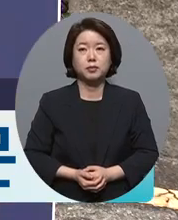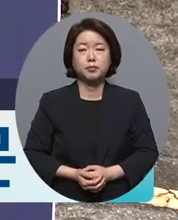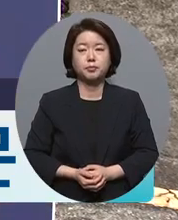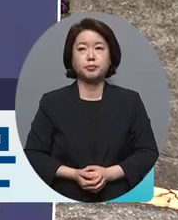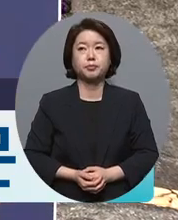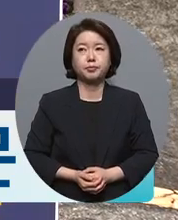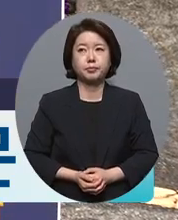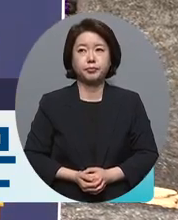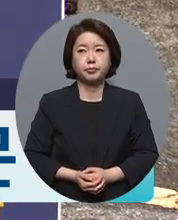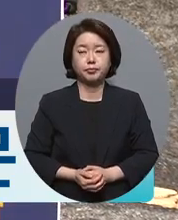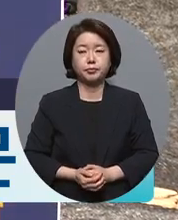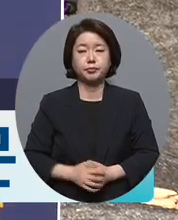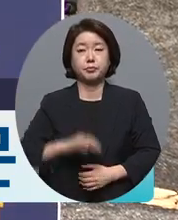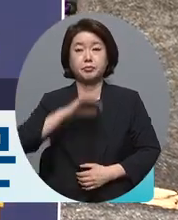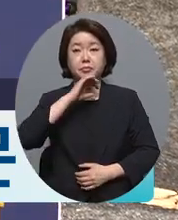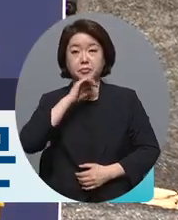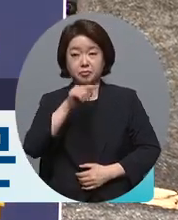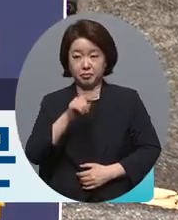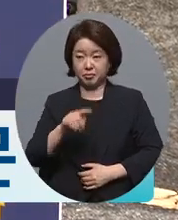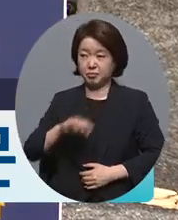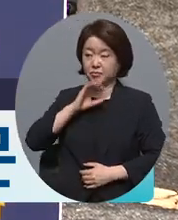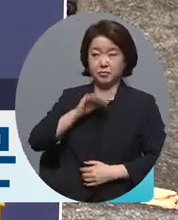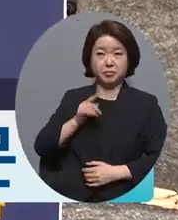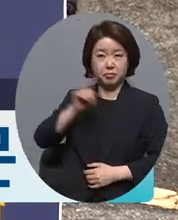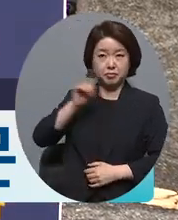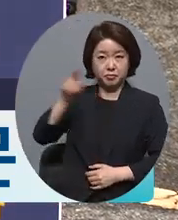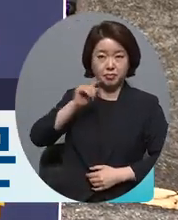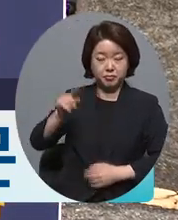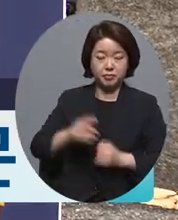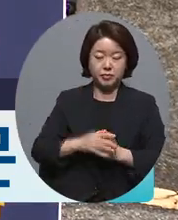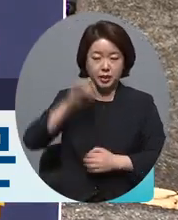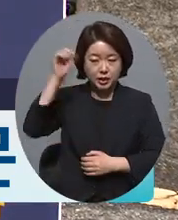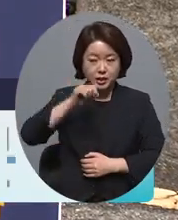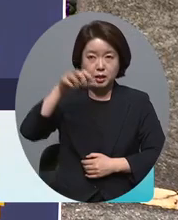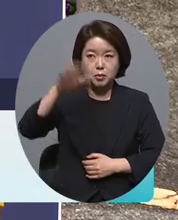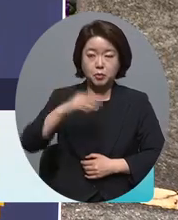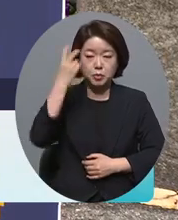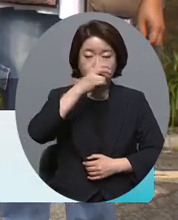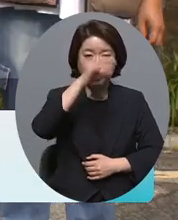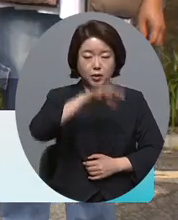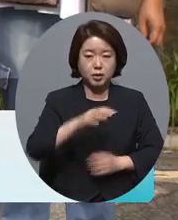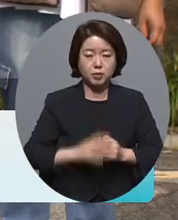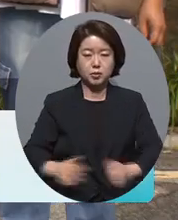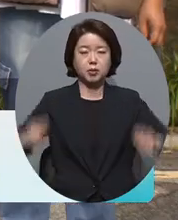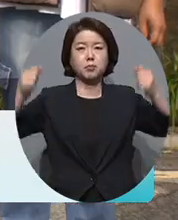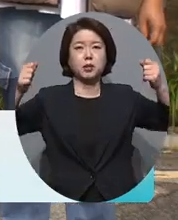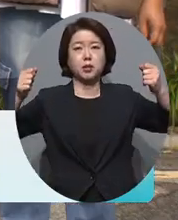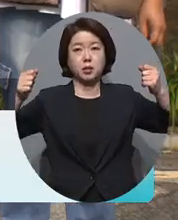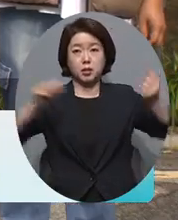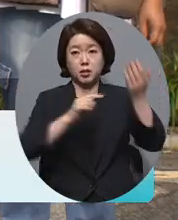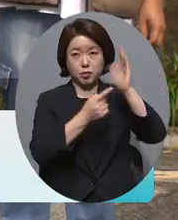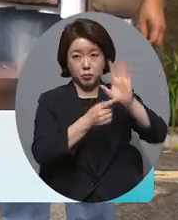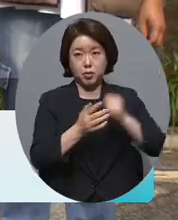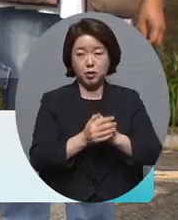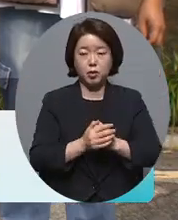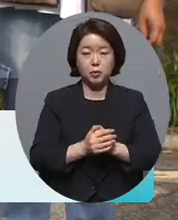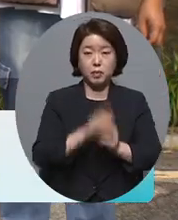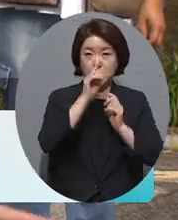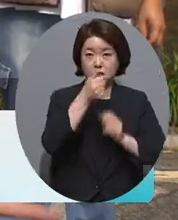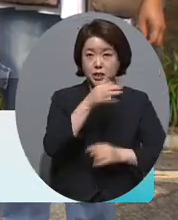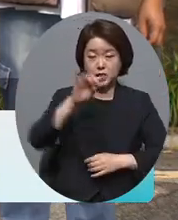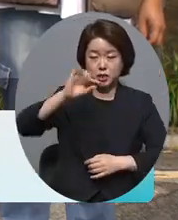저렇게 항의를 하고 오늘 새벽부터 감사원 앞에 가서 항의를 하는 모습이 지금 카메라에